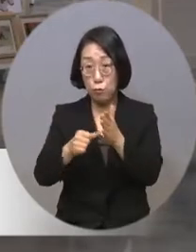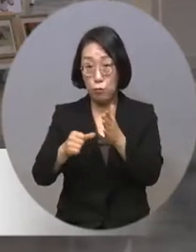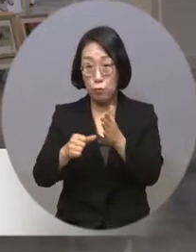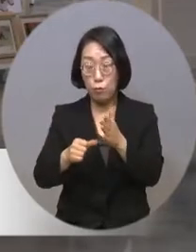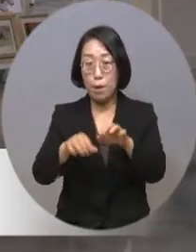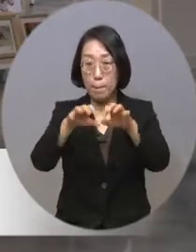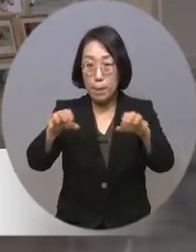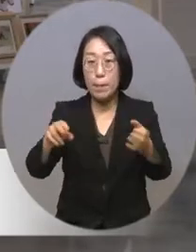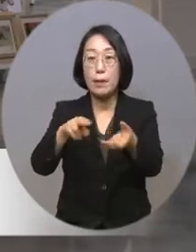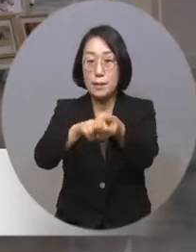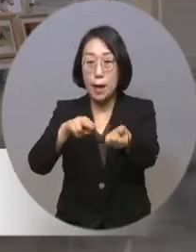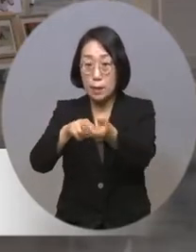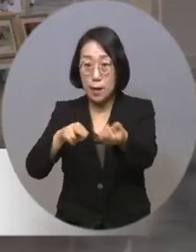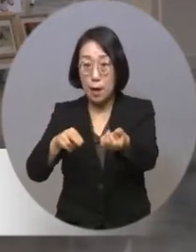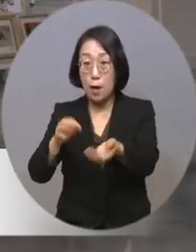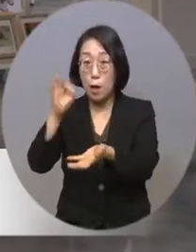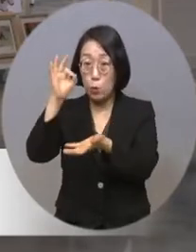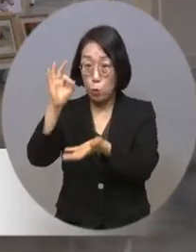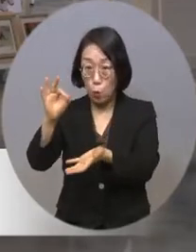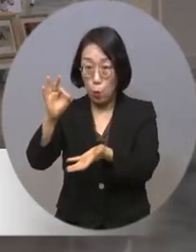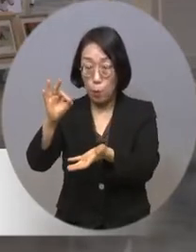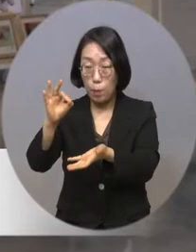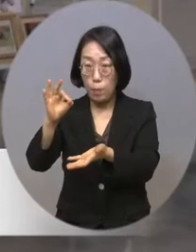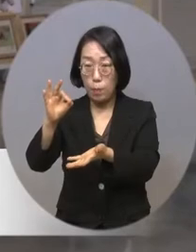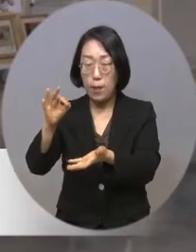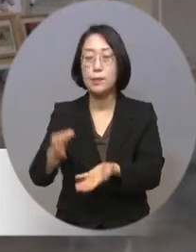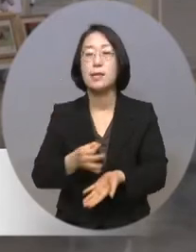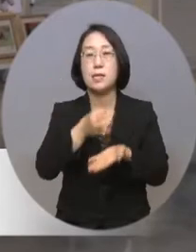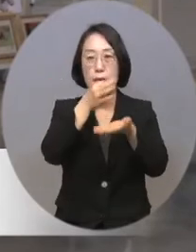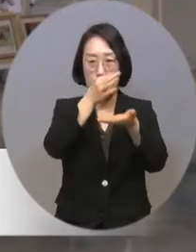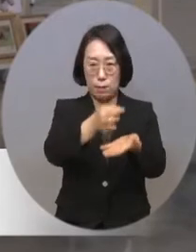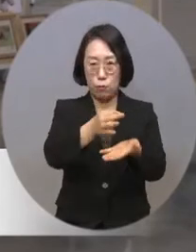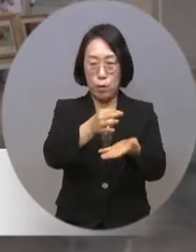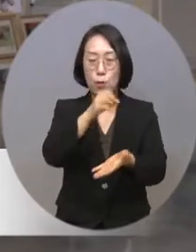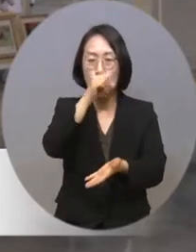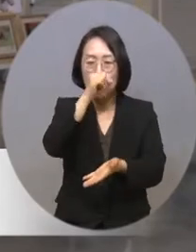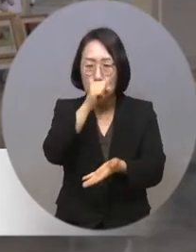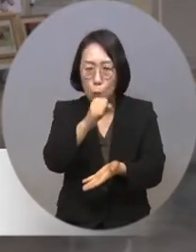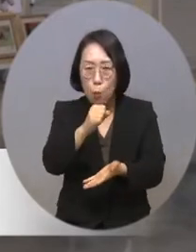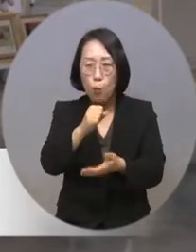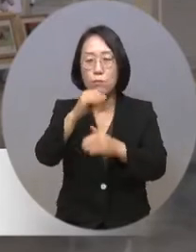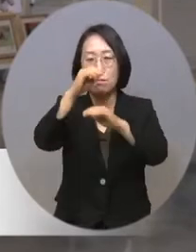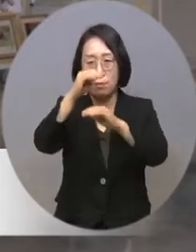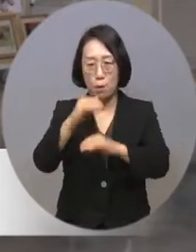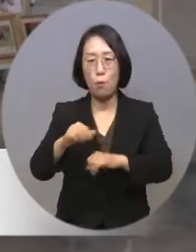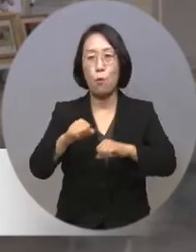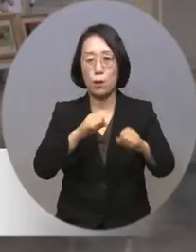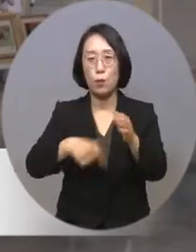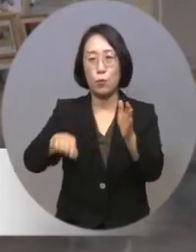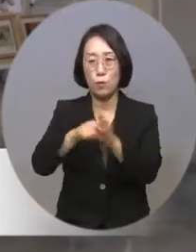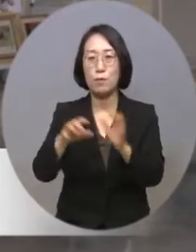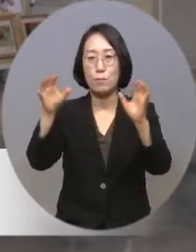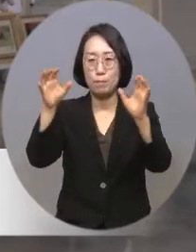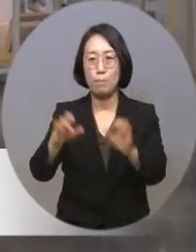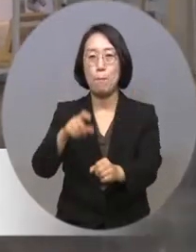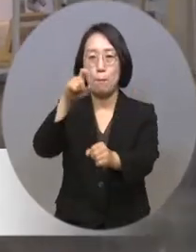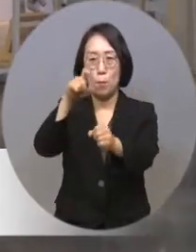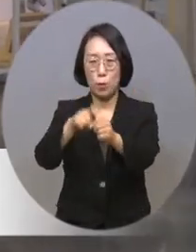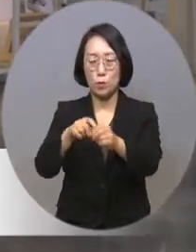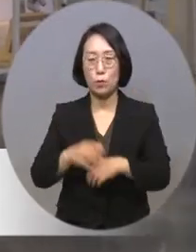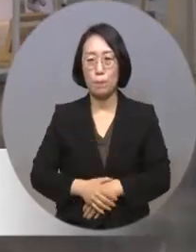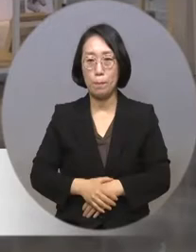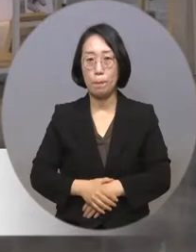거기에 나온 수익금을 또다시 기부하는 선순환 구조의 우리가 오늘 활동을 하기 위해서 이자를 했습니다